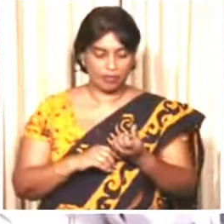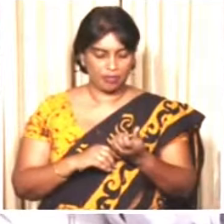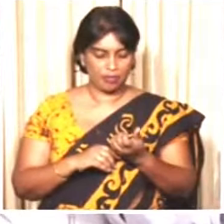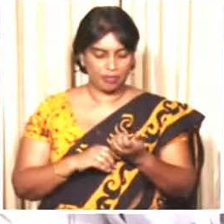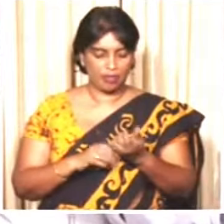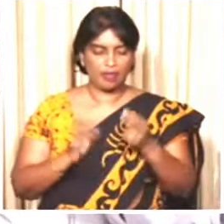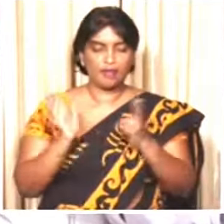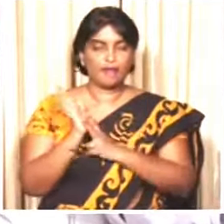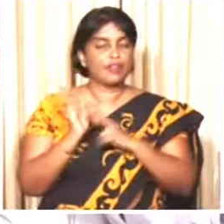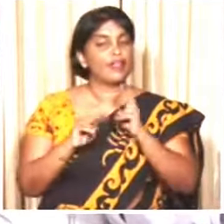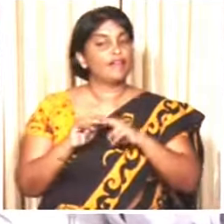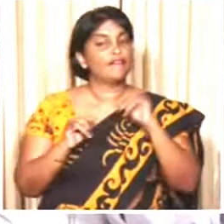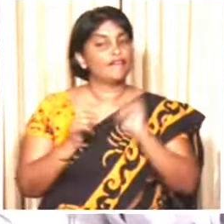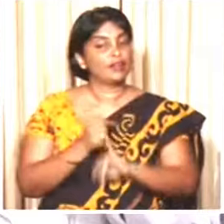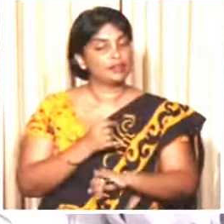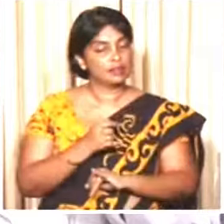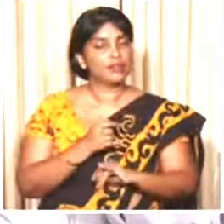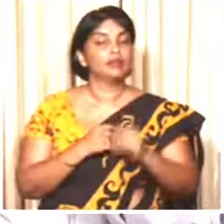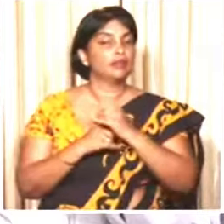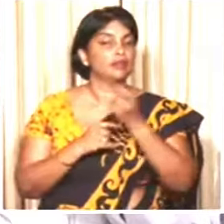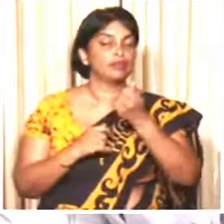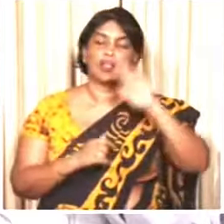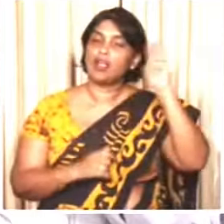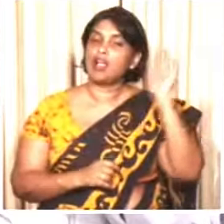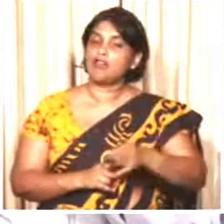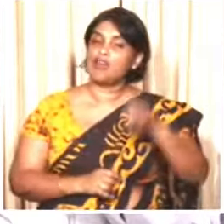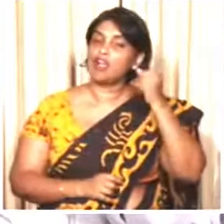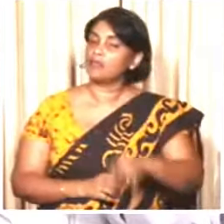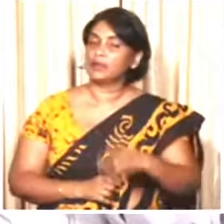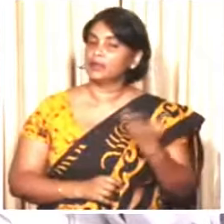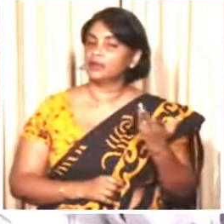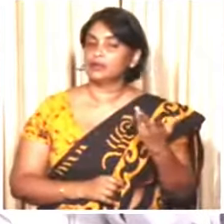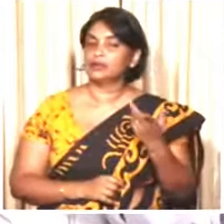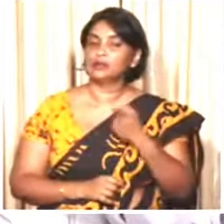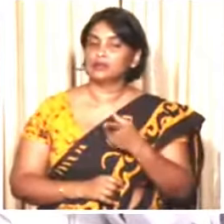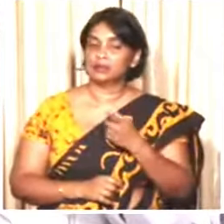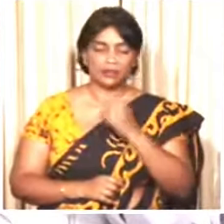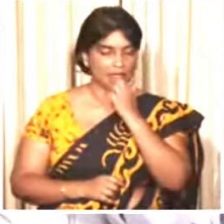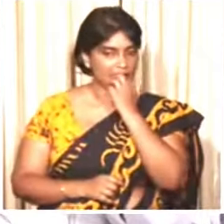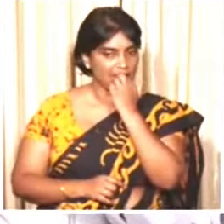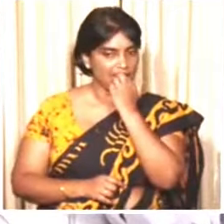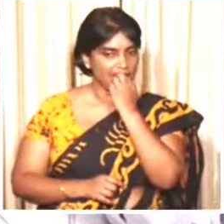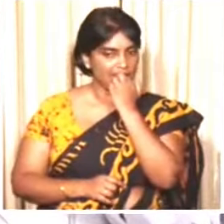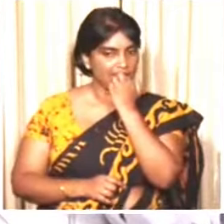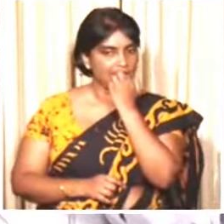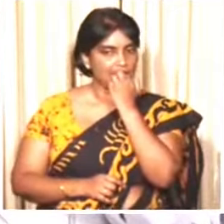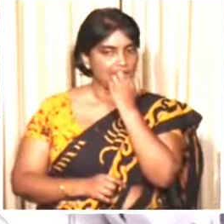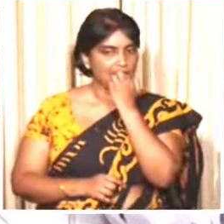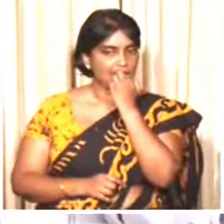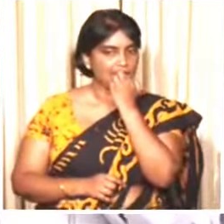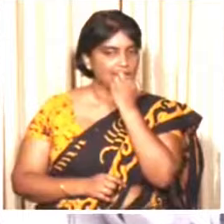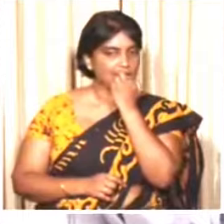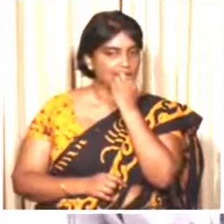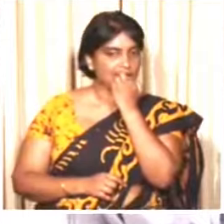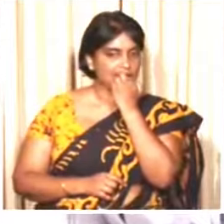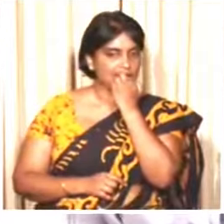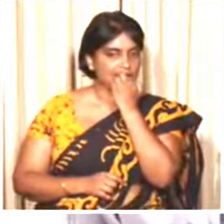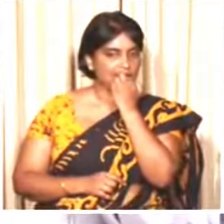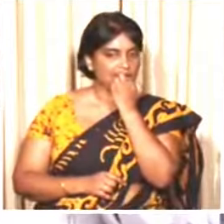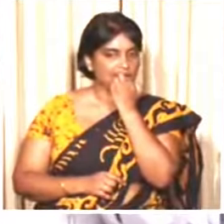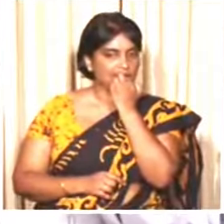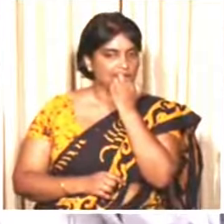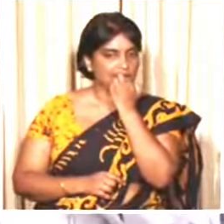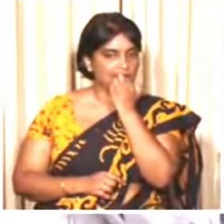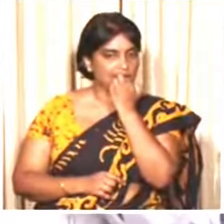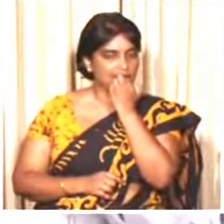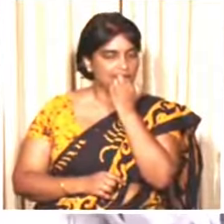කරමන්තුමා VFS ගාස්තු අනුමත කරලා නැහැ හොඳයි කරමන්තුමා පැහැදිලි කරන්න පොඩ්ඩක් කියන්න මට දෙන්න ඕනේ මෙතුමා